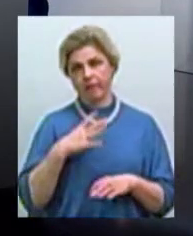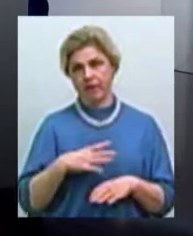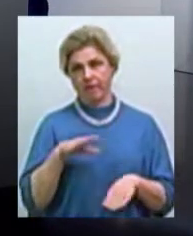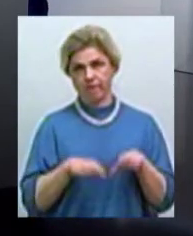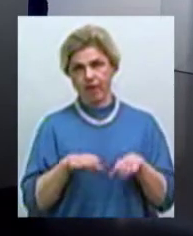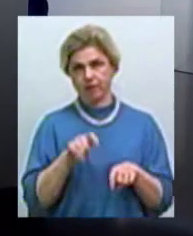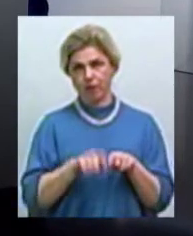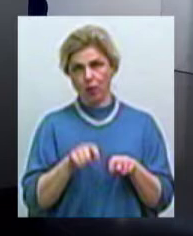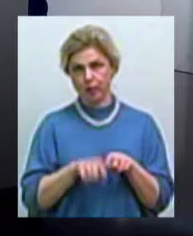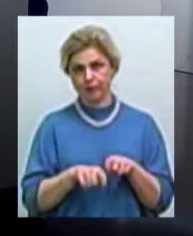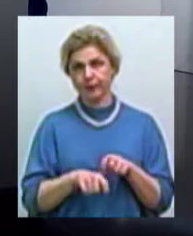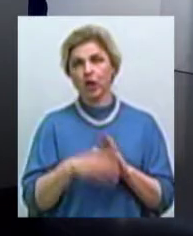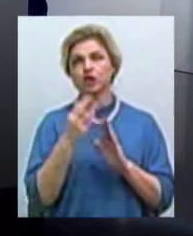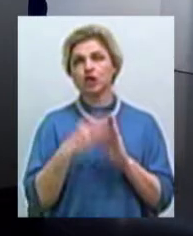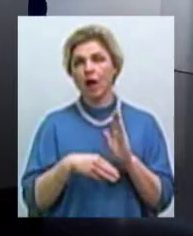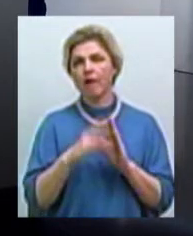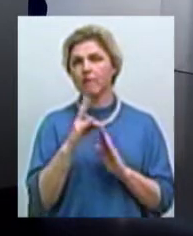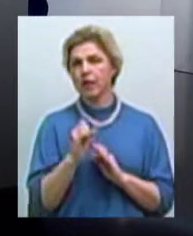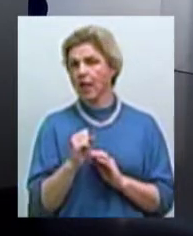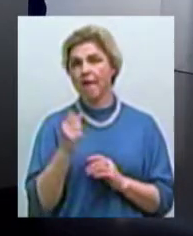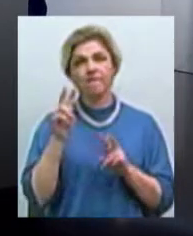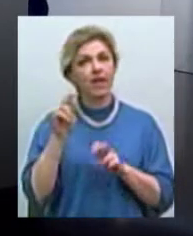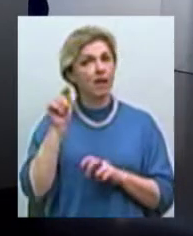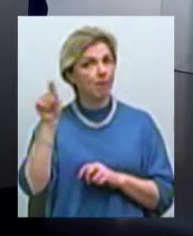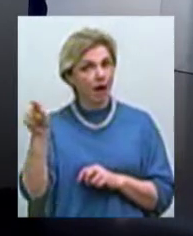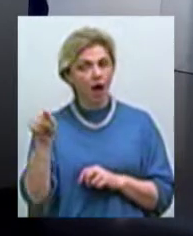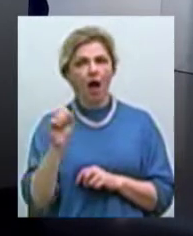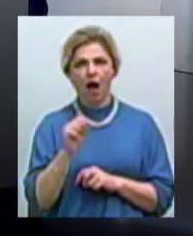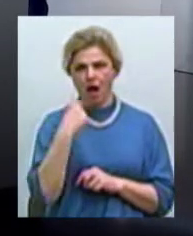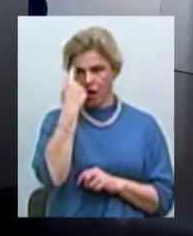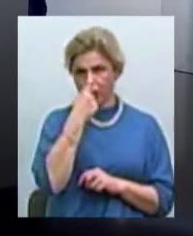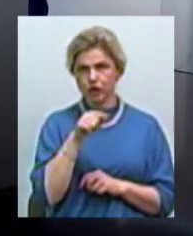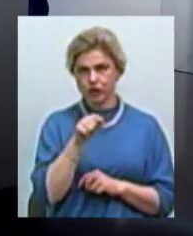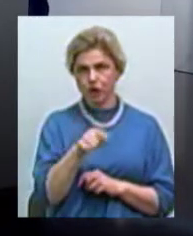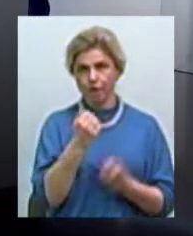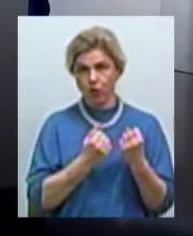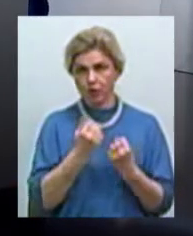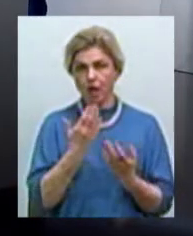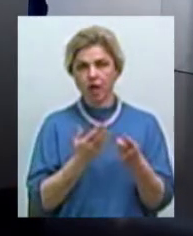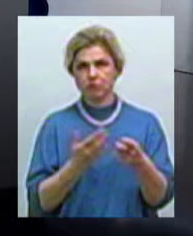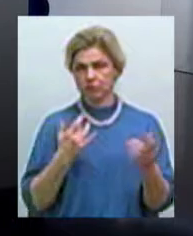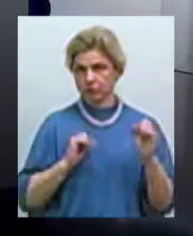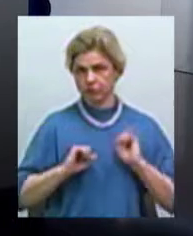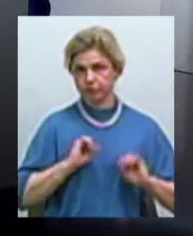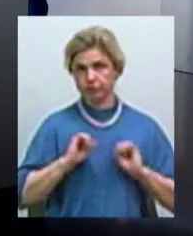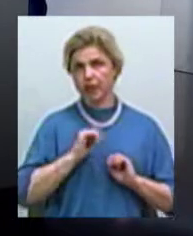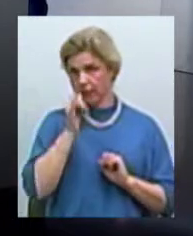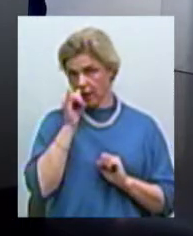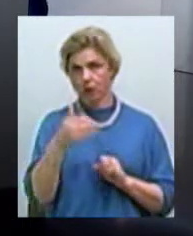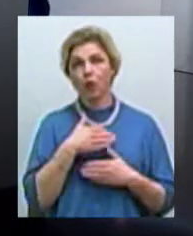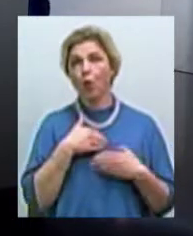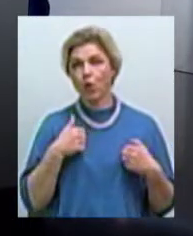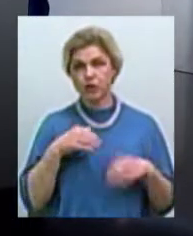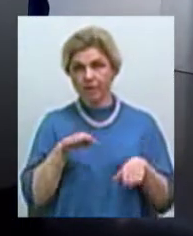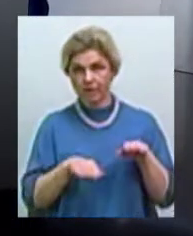штраф накладається не на фірму, а саме на водія. Якщо водій буде відмовлятися проходження габаритно-вагового контролю, ми будемо виписувати